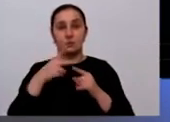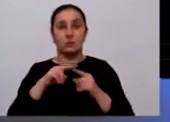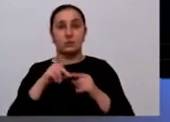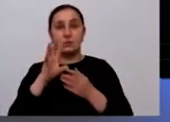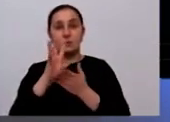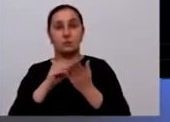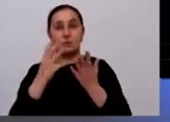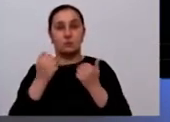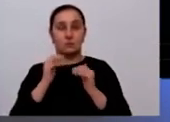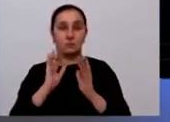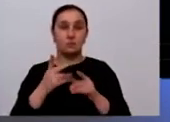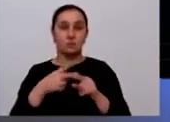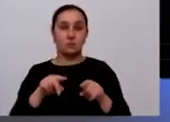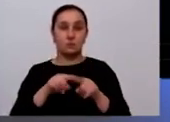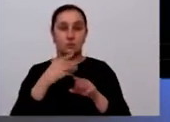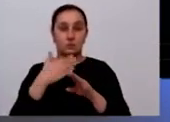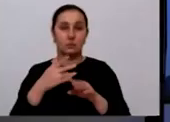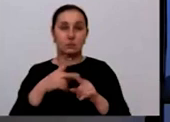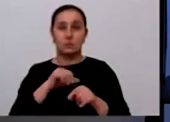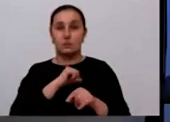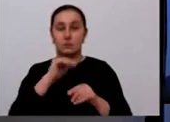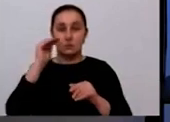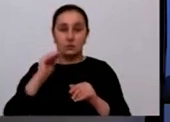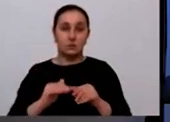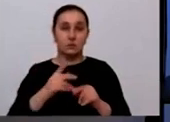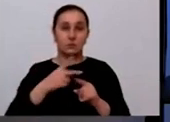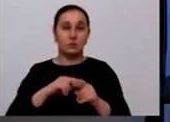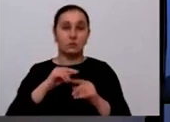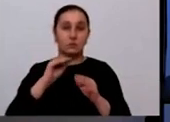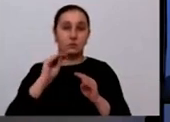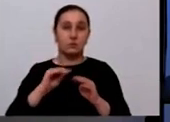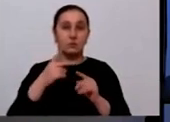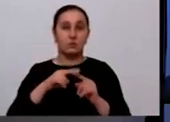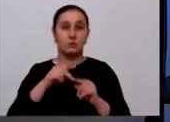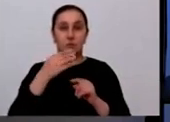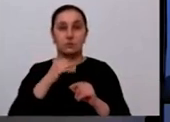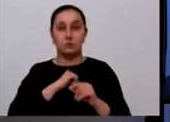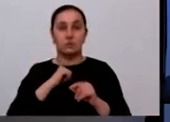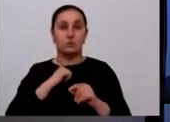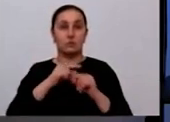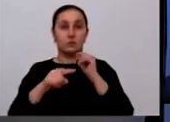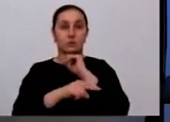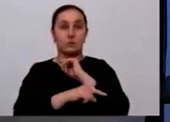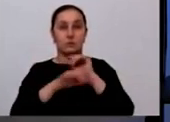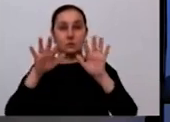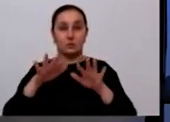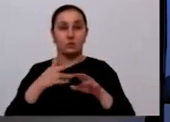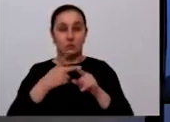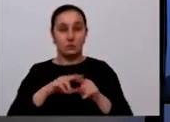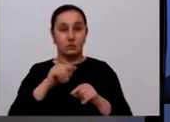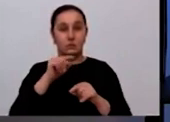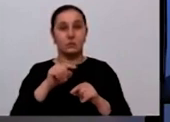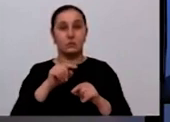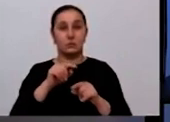olamiz. Bu qismni eng pastki qatlamga qo'yamiz, chunki bu eng orqada turadigan qismi. Shuning